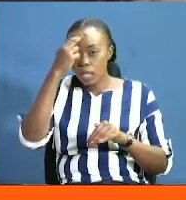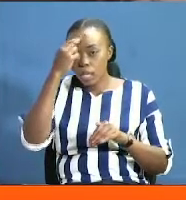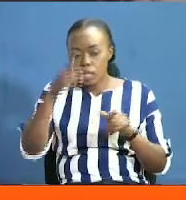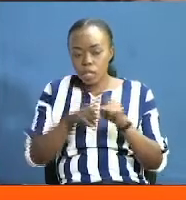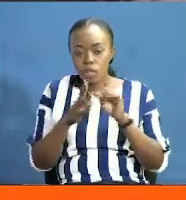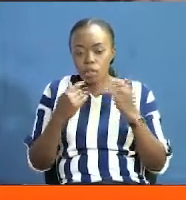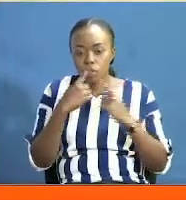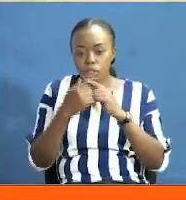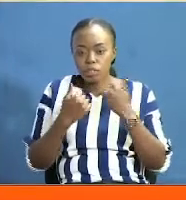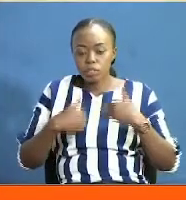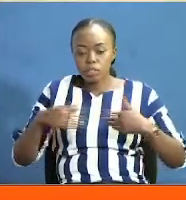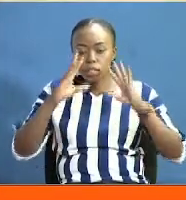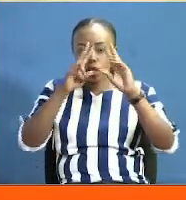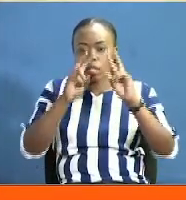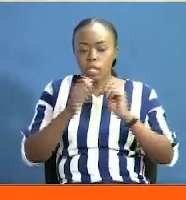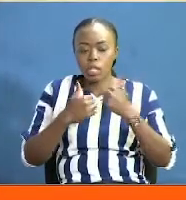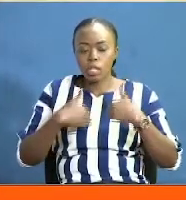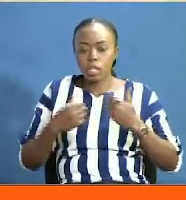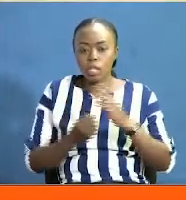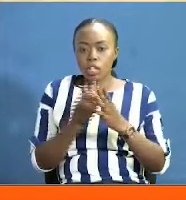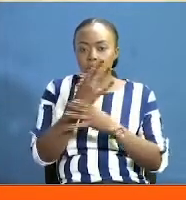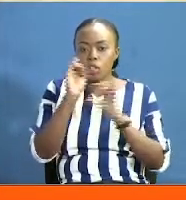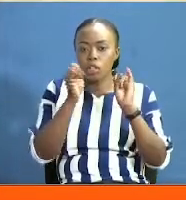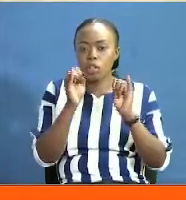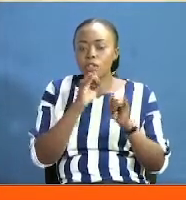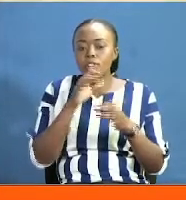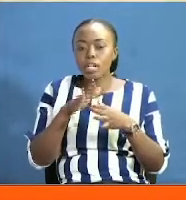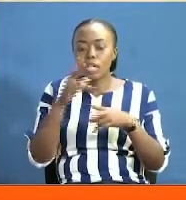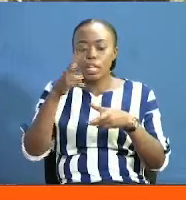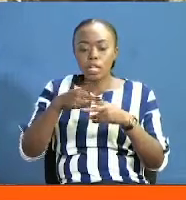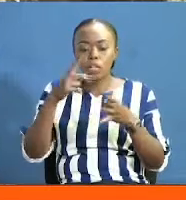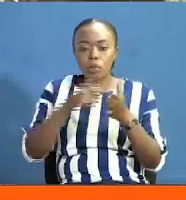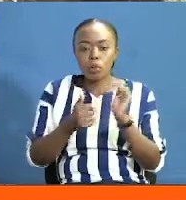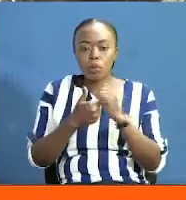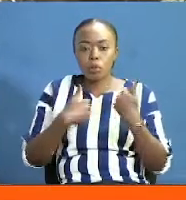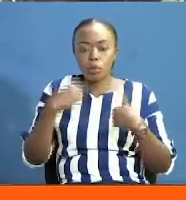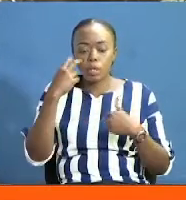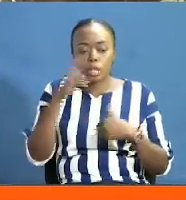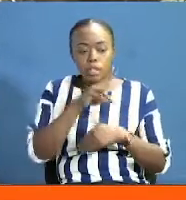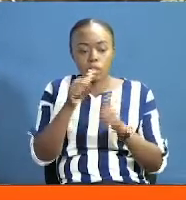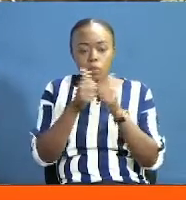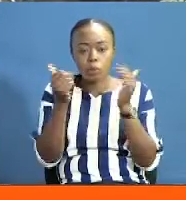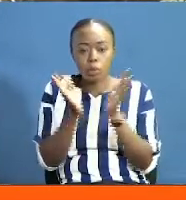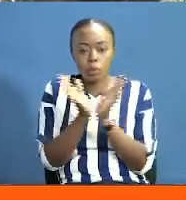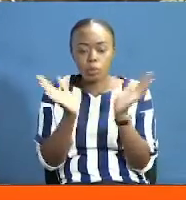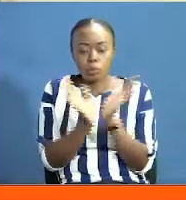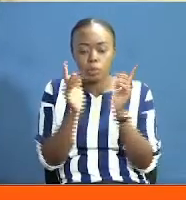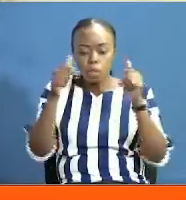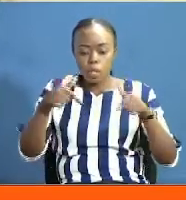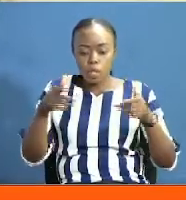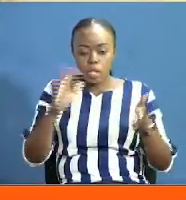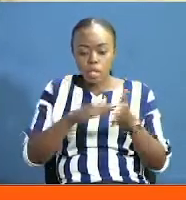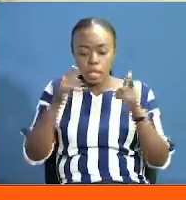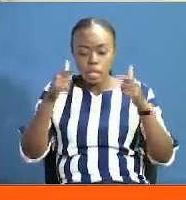Narok Evans Achoki alisema madhumuni ya uthibitishaji upya wa mipaka ni kuhakikisha kwamba unaonekana wazi.